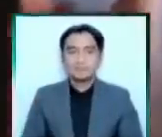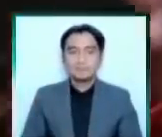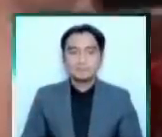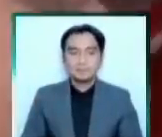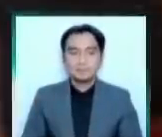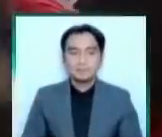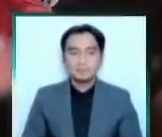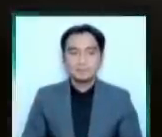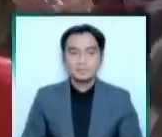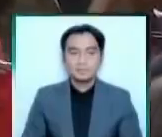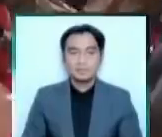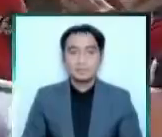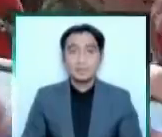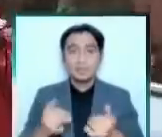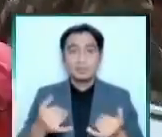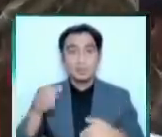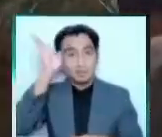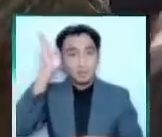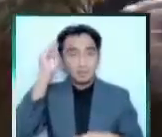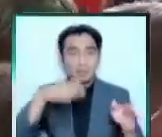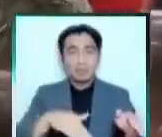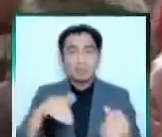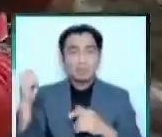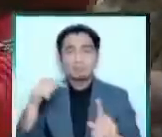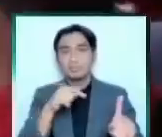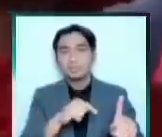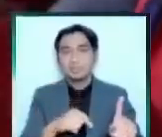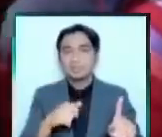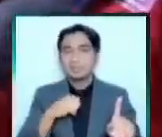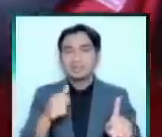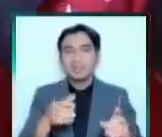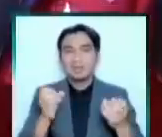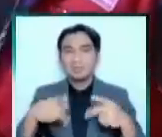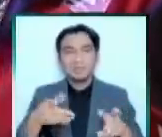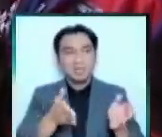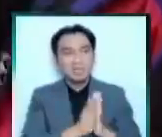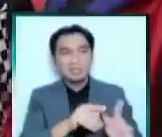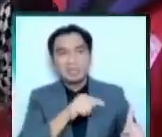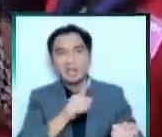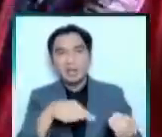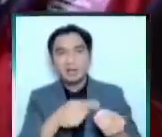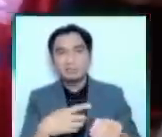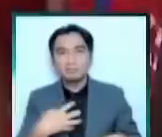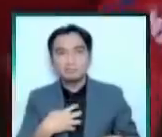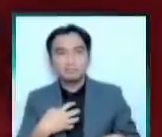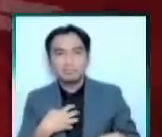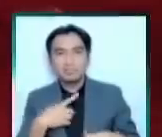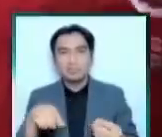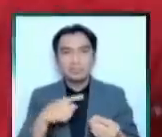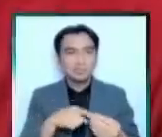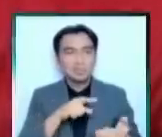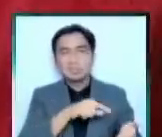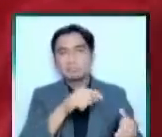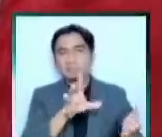Thank you. Dahil umalis na si Marcos, hindi na nagkaroon ng pagkakataong tanungin siya tungkol sa mga kaso sa COMELEC laban sa kanyang kandidatura,